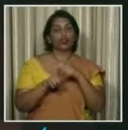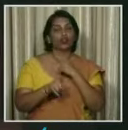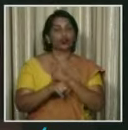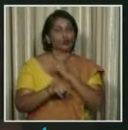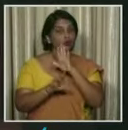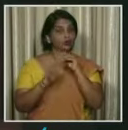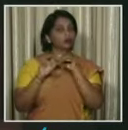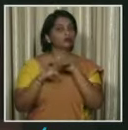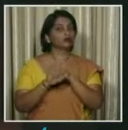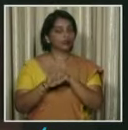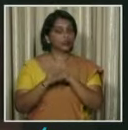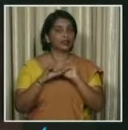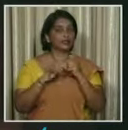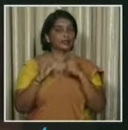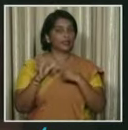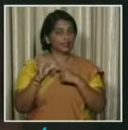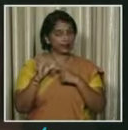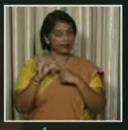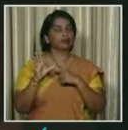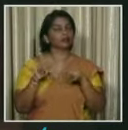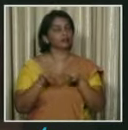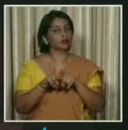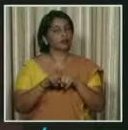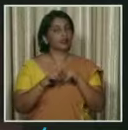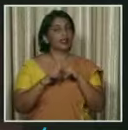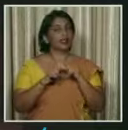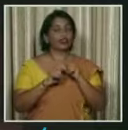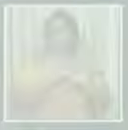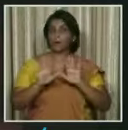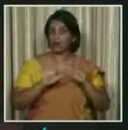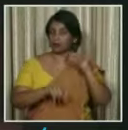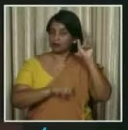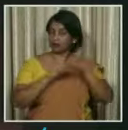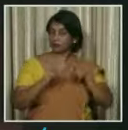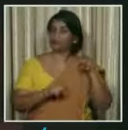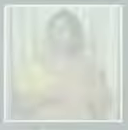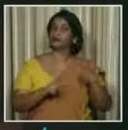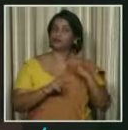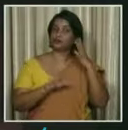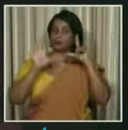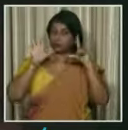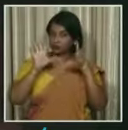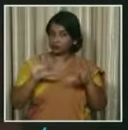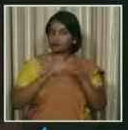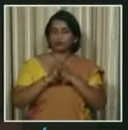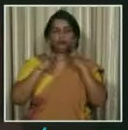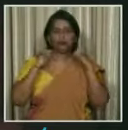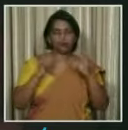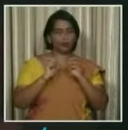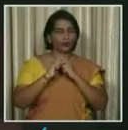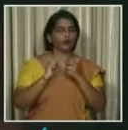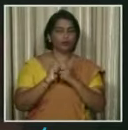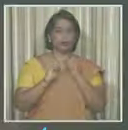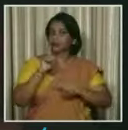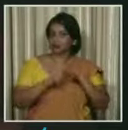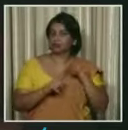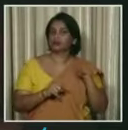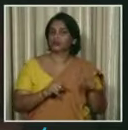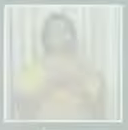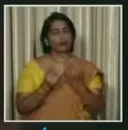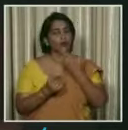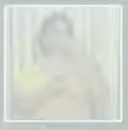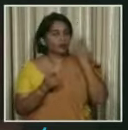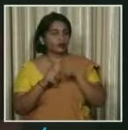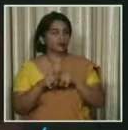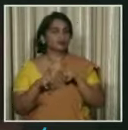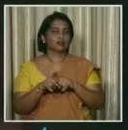හැටියට කටයුතු කරන සංවර්ධන නිලධාරී, ඒ වගේම අධ්‍යාපන පරිපාලන ශාස්ත්‍රය, මේ හතේම බරපතල බිඳ වැටීමක් කඩා වැටීමක් තිබෙනවා. ඒ